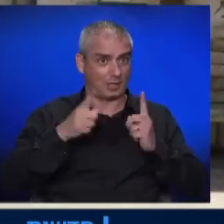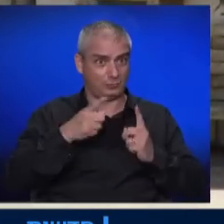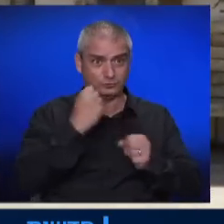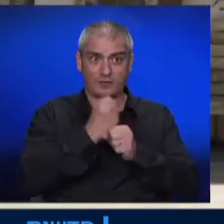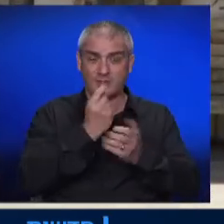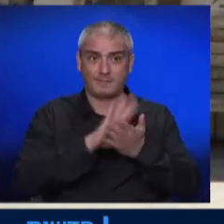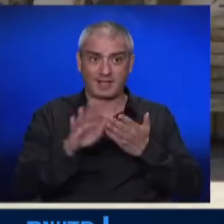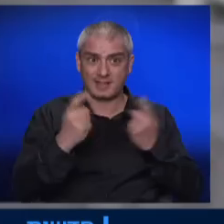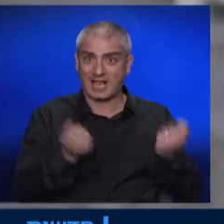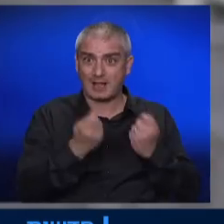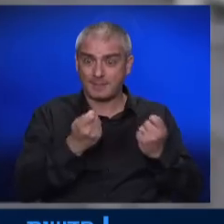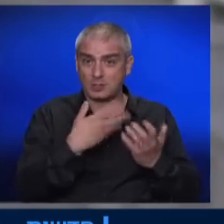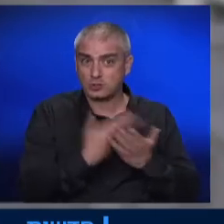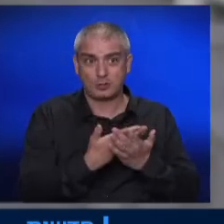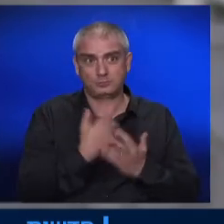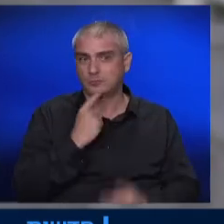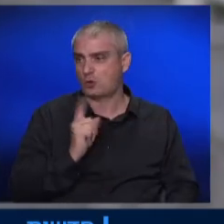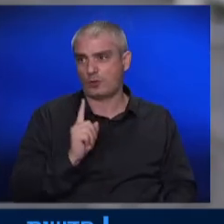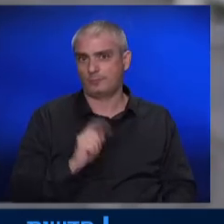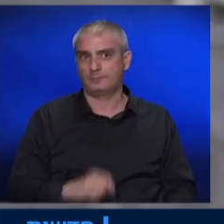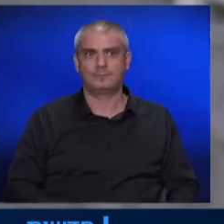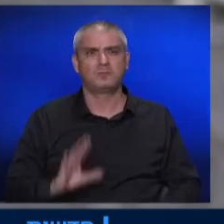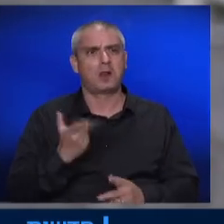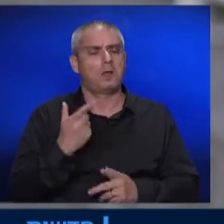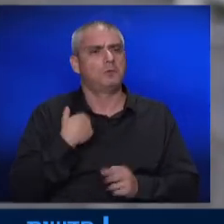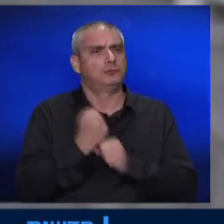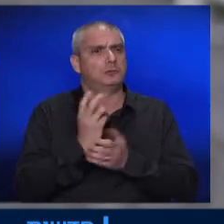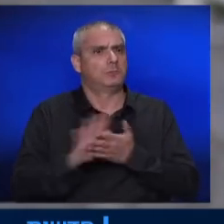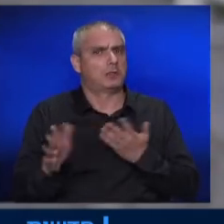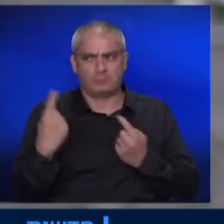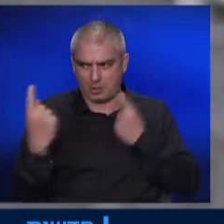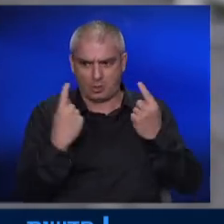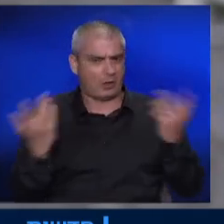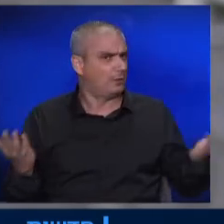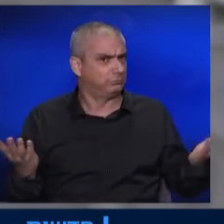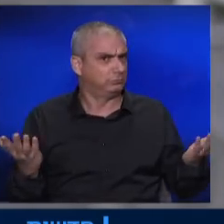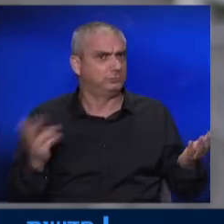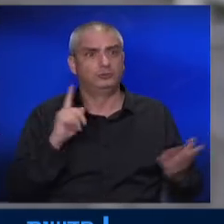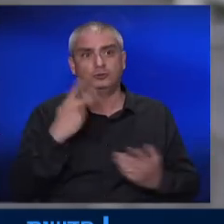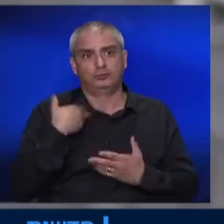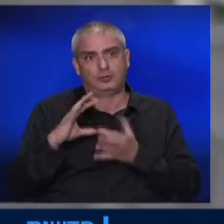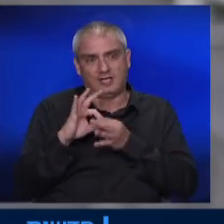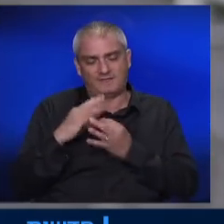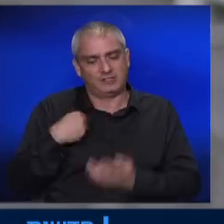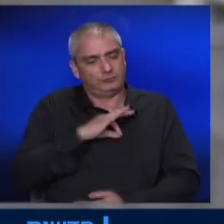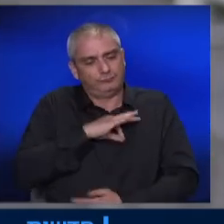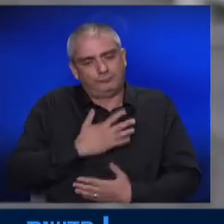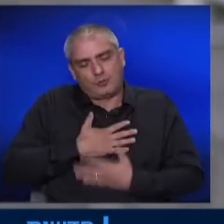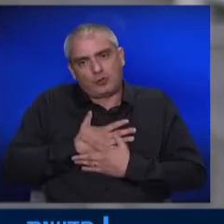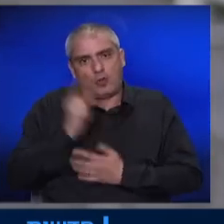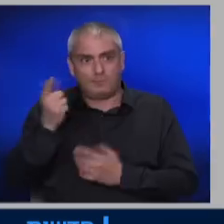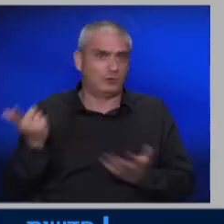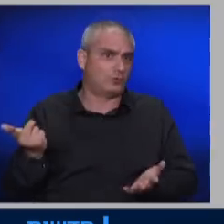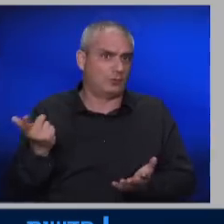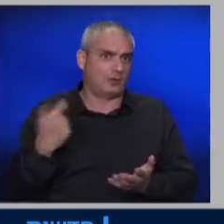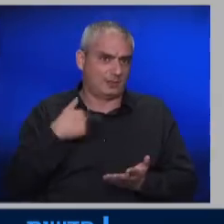כקמפיינר, כיועץ? לא. למה שאני אעשה את זה בחינם לכל אחד? אם יש לי קרבה, אם יש לי סנטימנט, אני פרומדליה, חי את